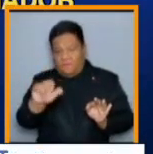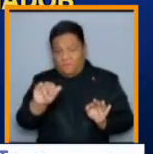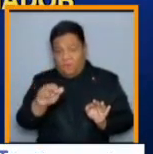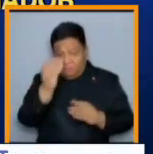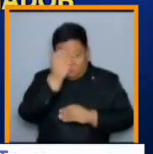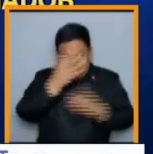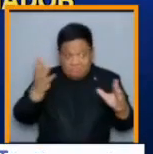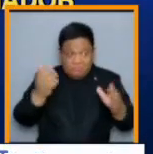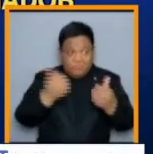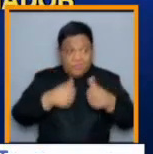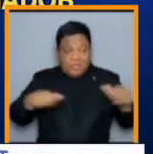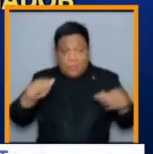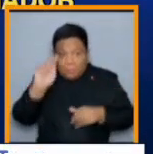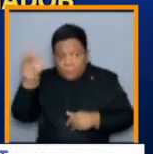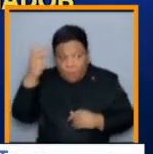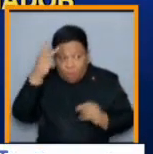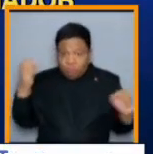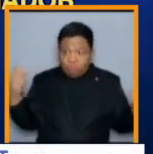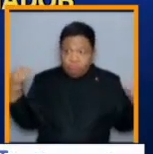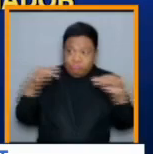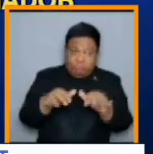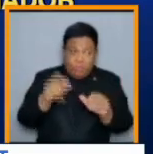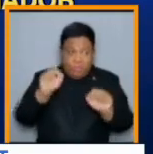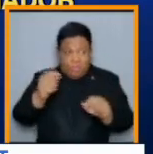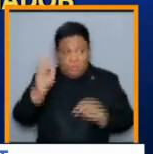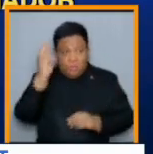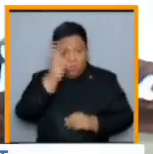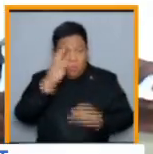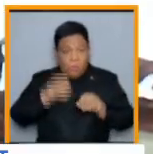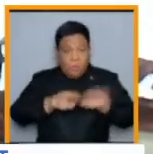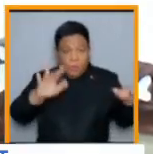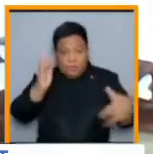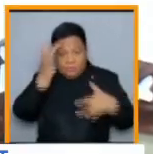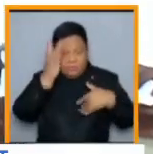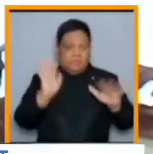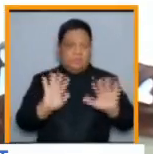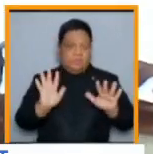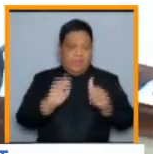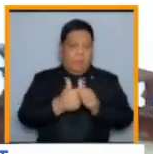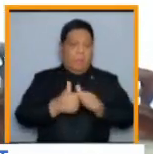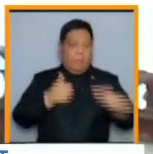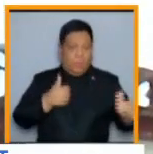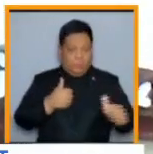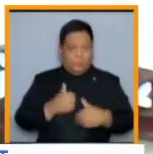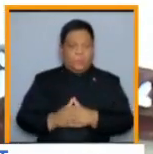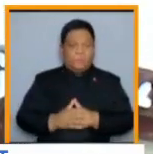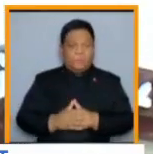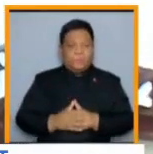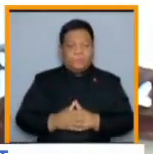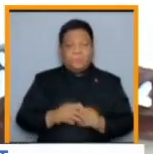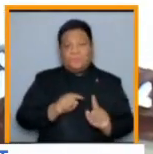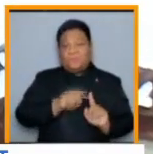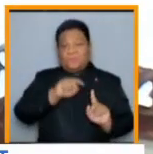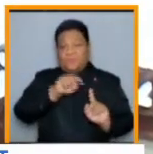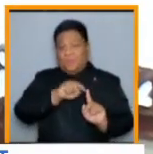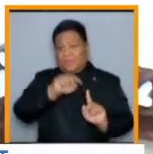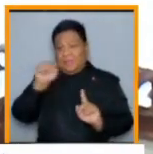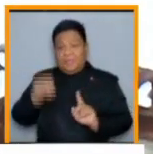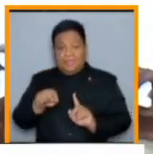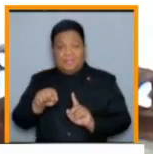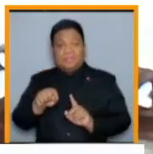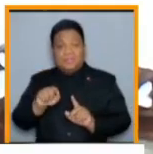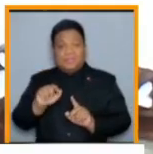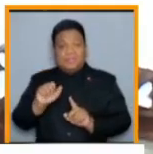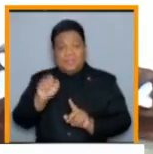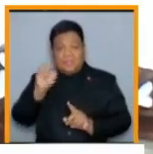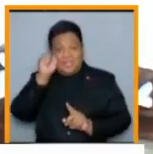activities na maaring maging sanhi ng pagkalat ng COVID-19. Ang kanyang katandem naman na si Davao City Mayor Sara Duterte ay